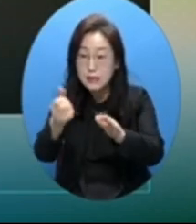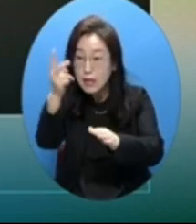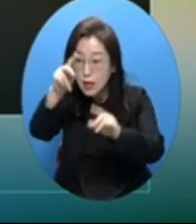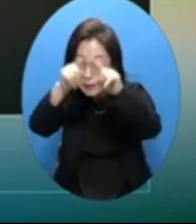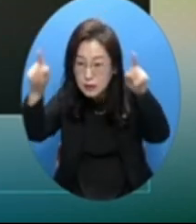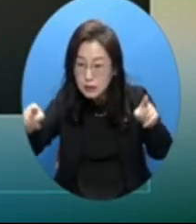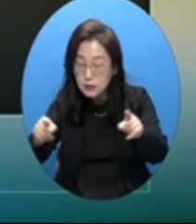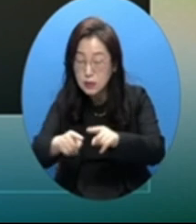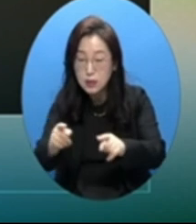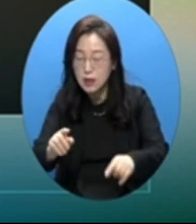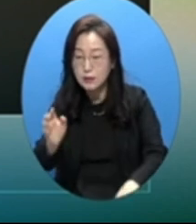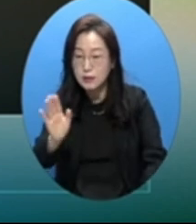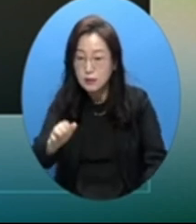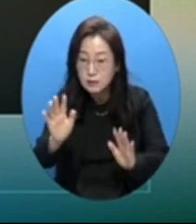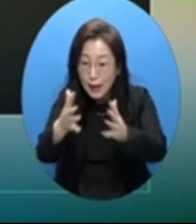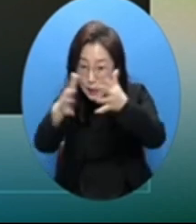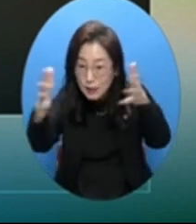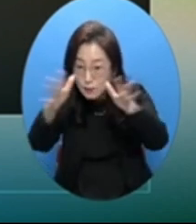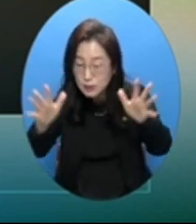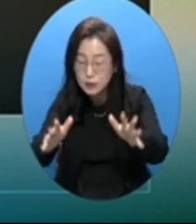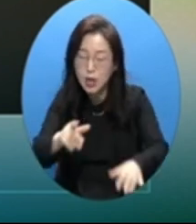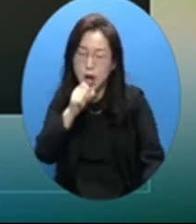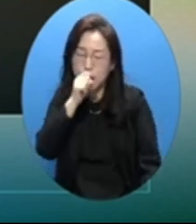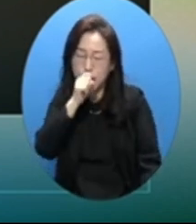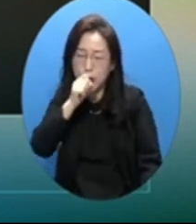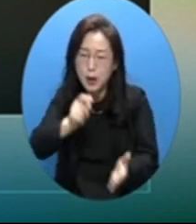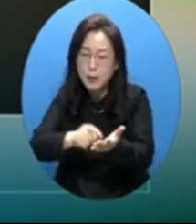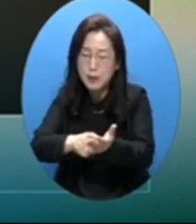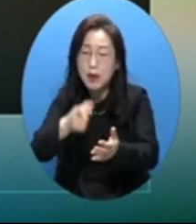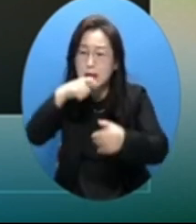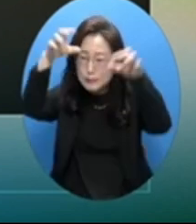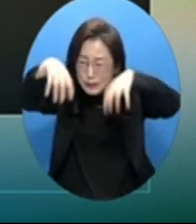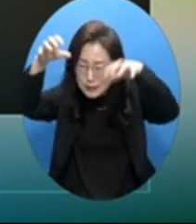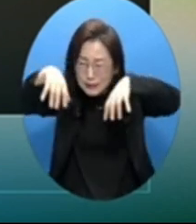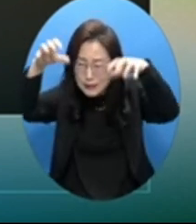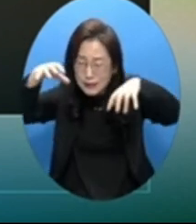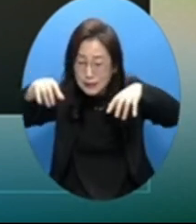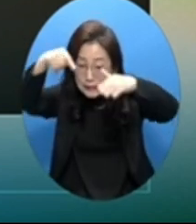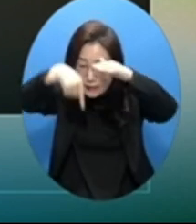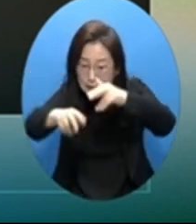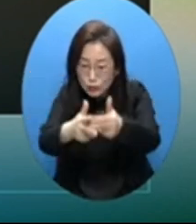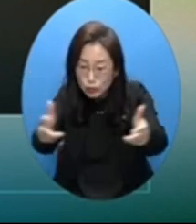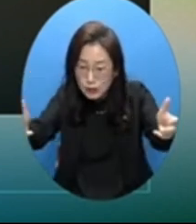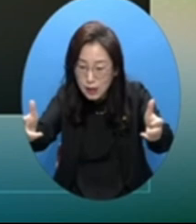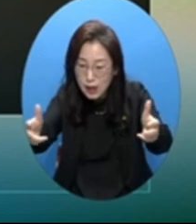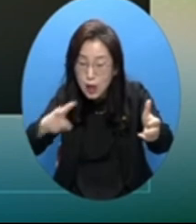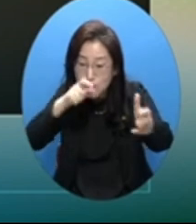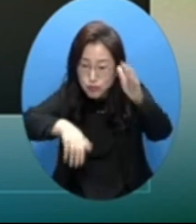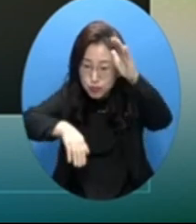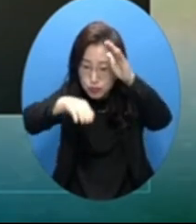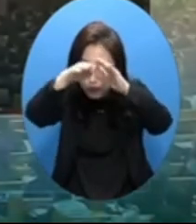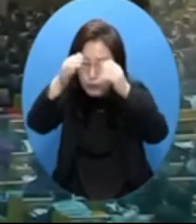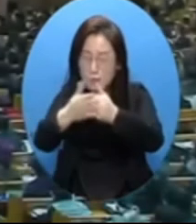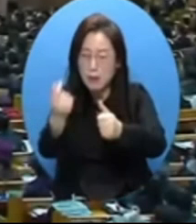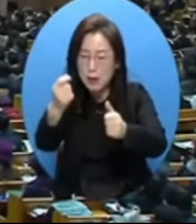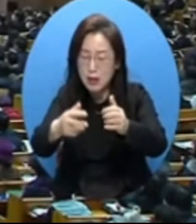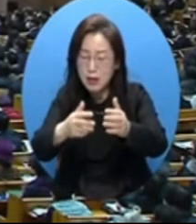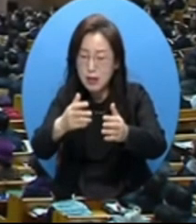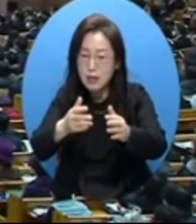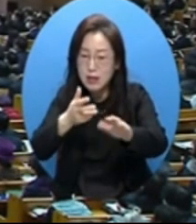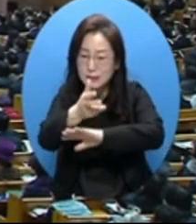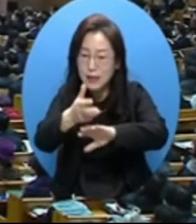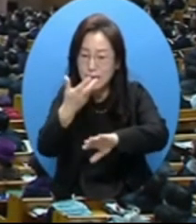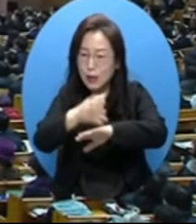안내방송에서 빨리 비가 내려 지하 주차장이 물이 찰더니 차를 빼라 그래서 차비 빼라고